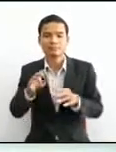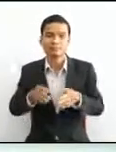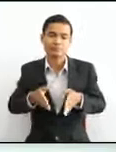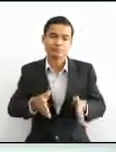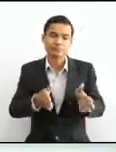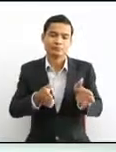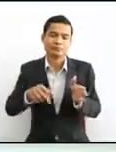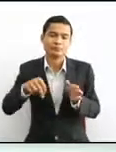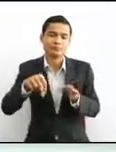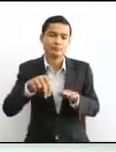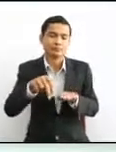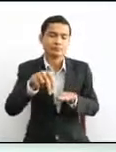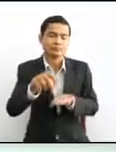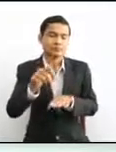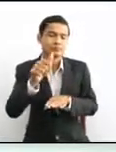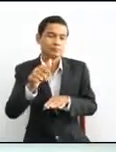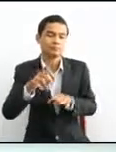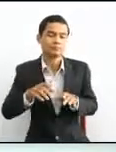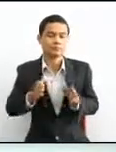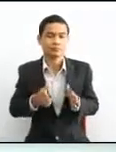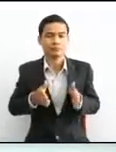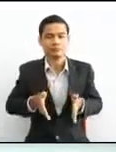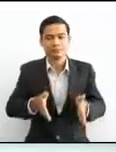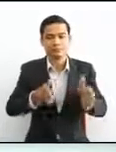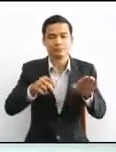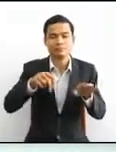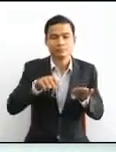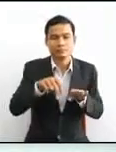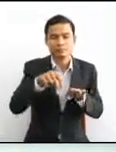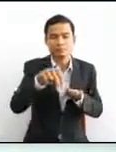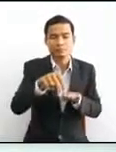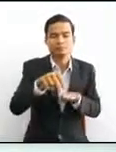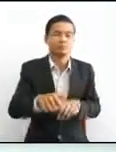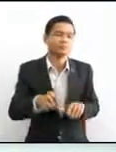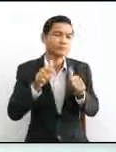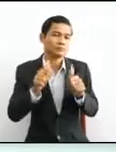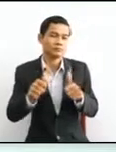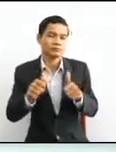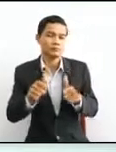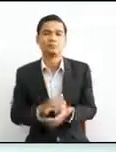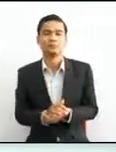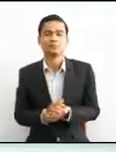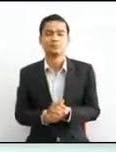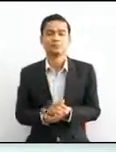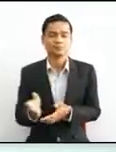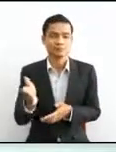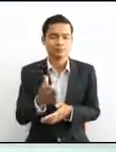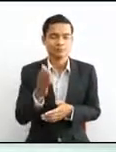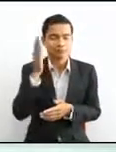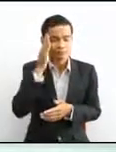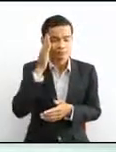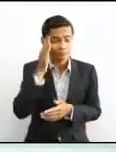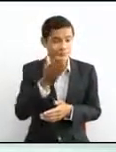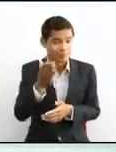chanh chóp nó ta bán o lê chanh chóp nó ta bán o chà con